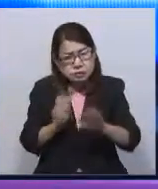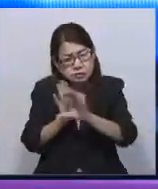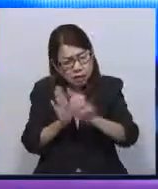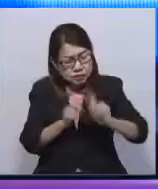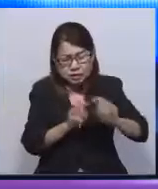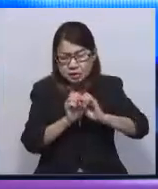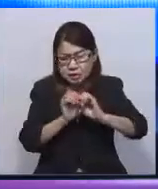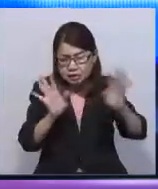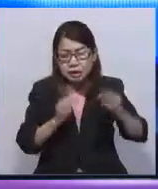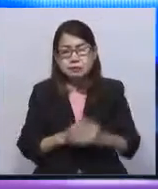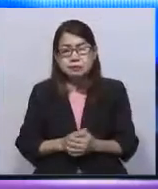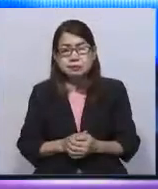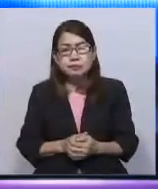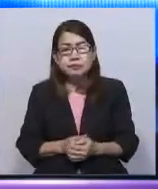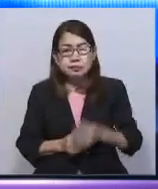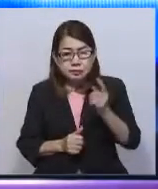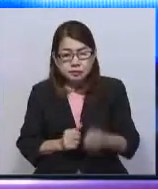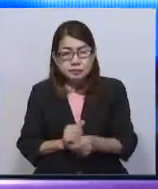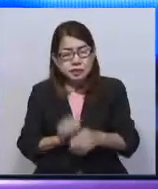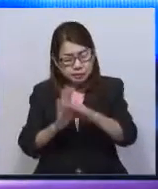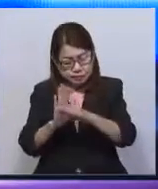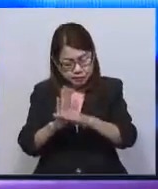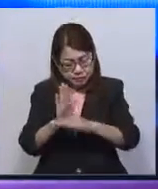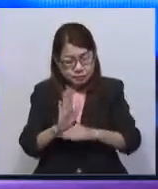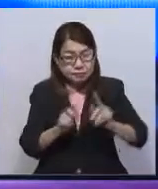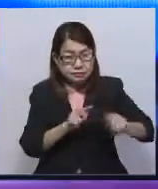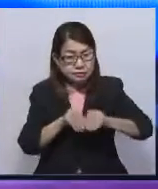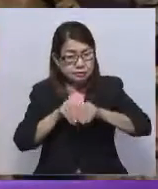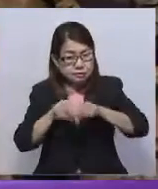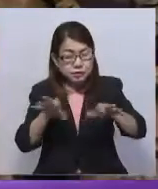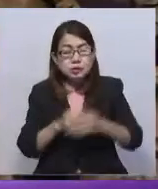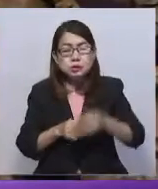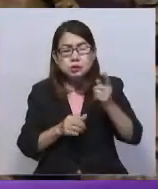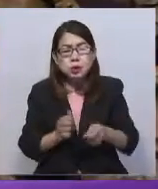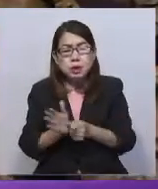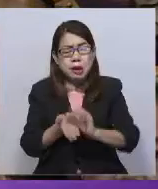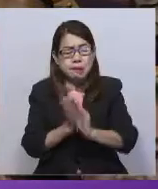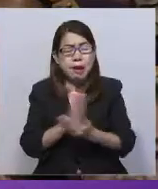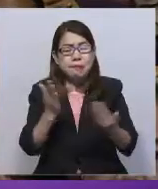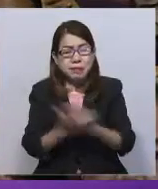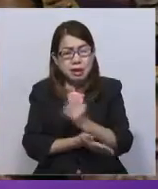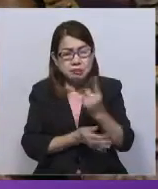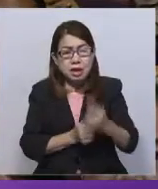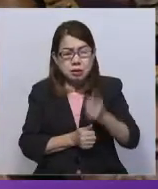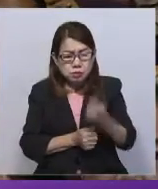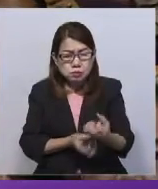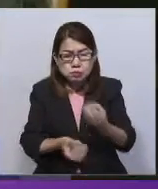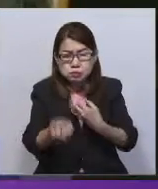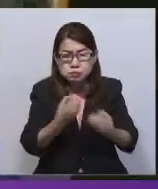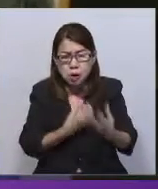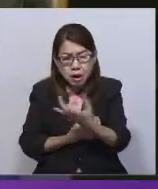างจากสื่ออื่นๆผ่านการนำเสนอข้อมูลสารสารนอกจากนี้ยังต้องปรับตัวรับกับเทคโนโลยีที่เปลี่ยนแปลงในยุ